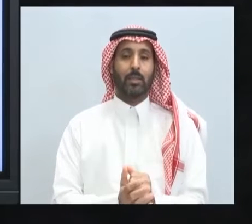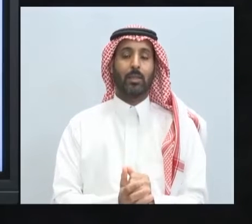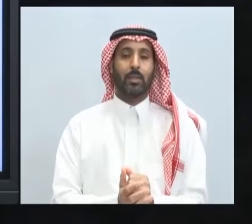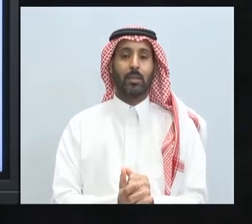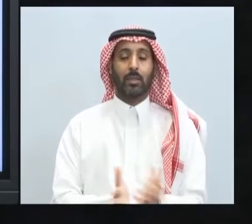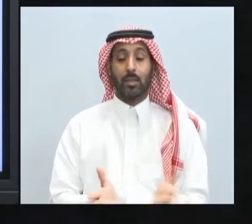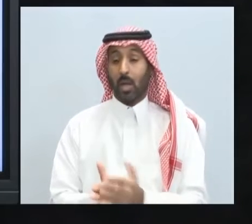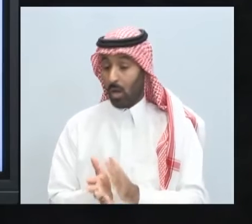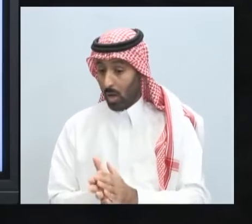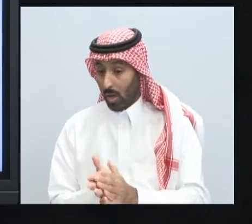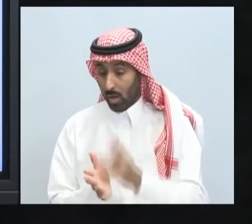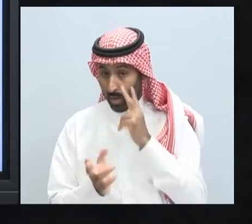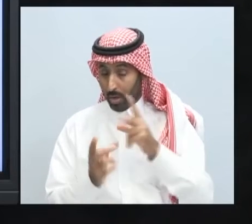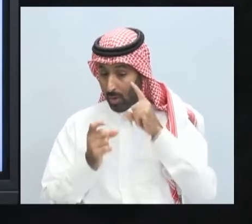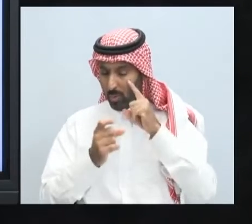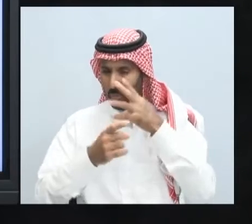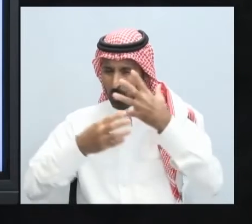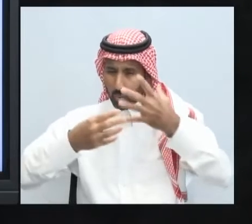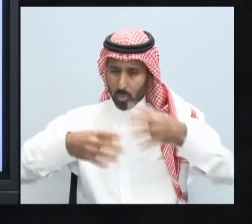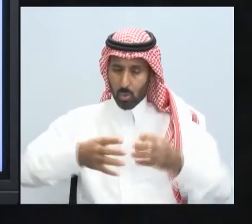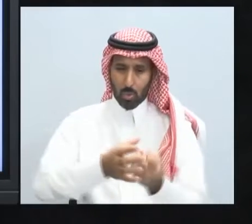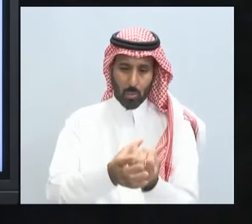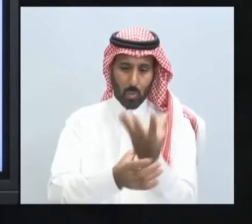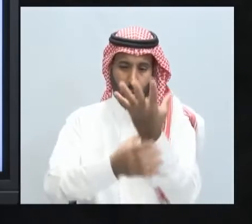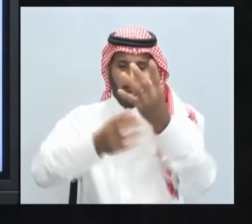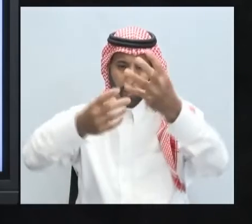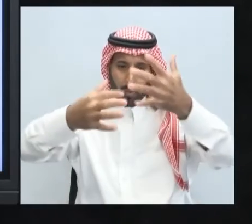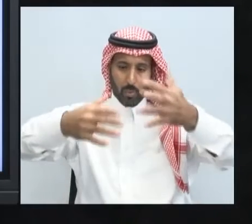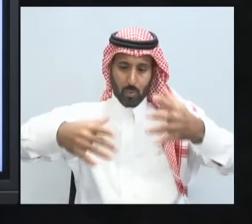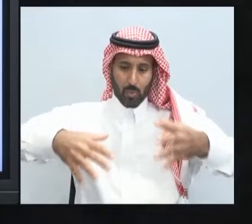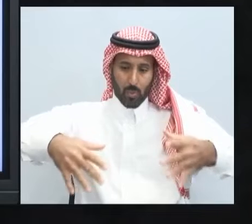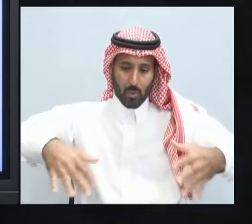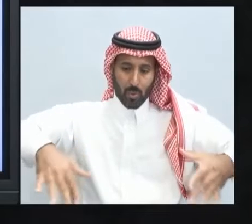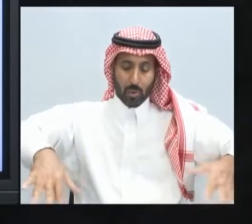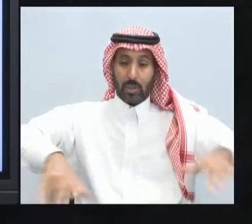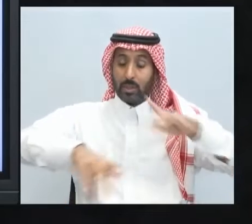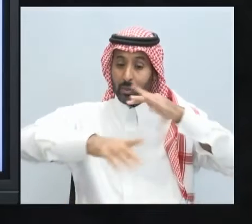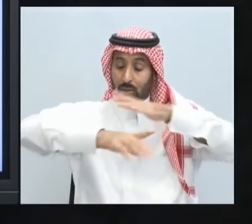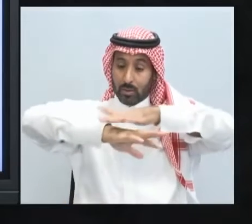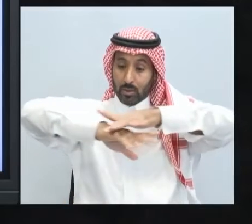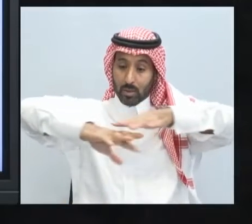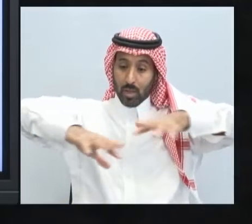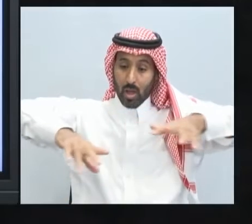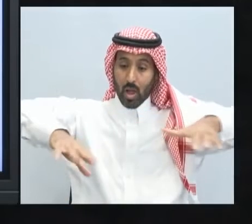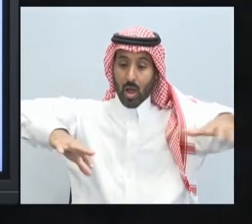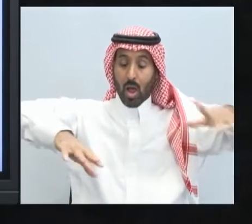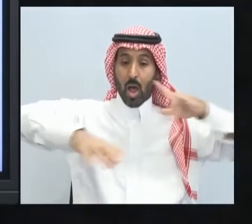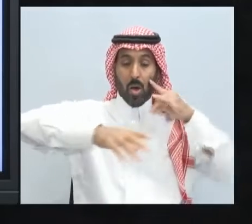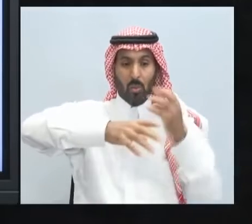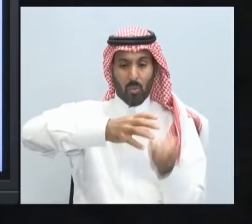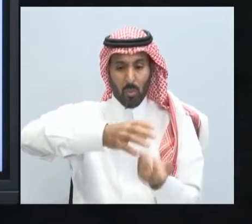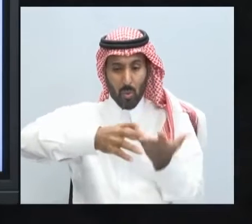احسنتم هذهه الصهاره او الماجما التي تتصاعد قد